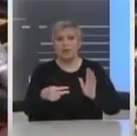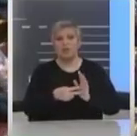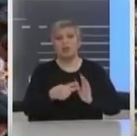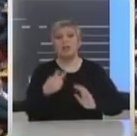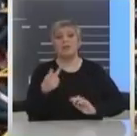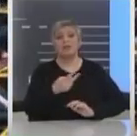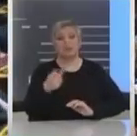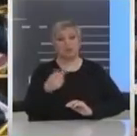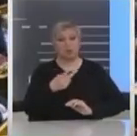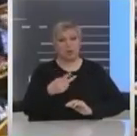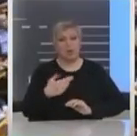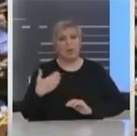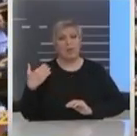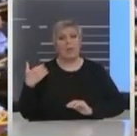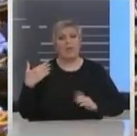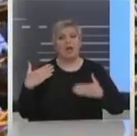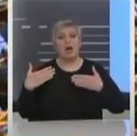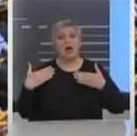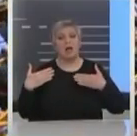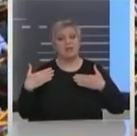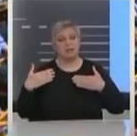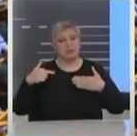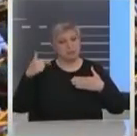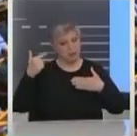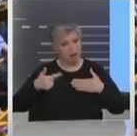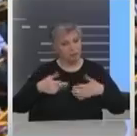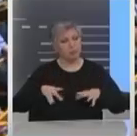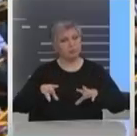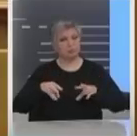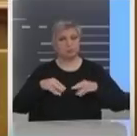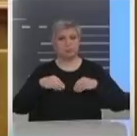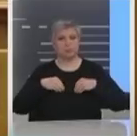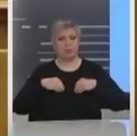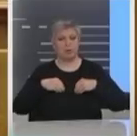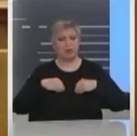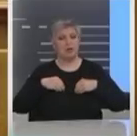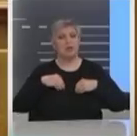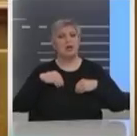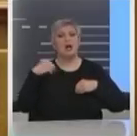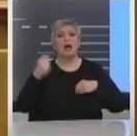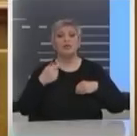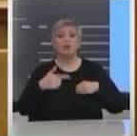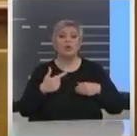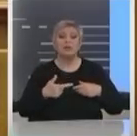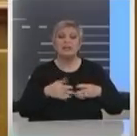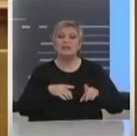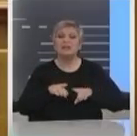την περασμένη άνοιξη στο πλαίσιο της ολοκλήρωσης της δεύτερης